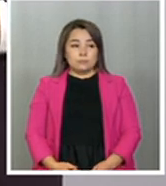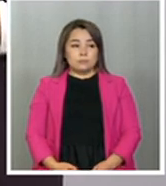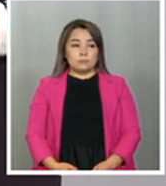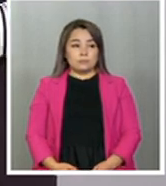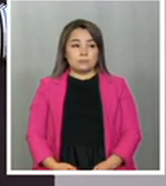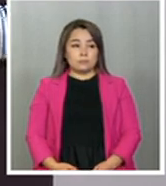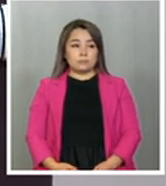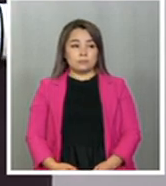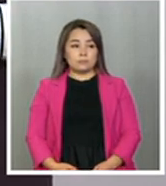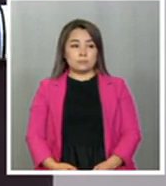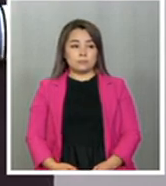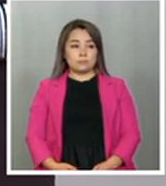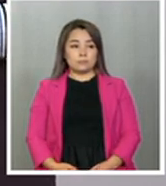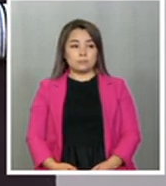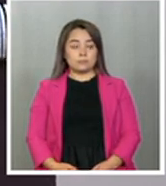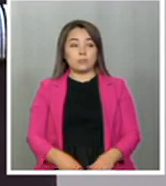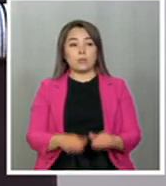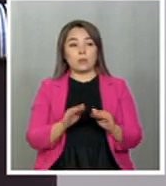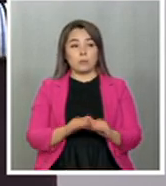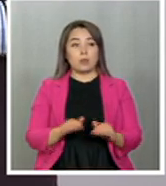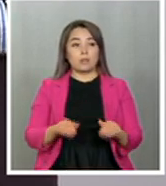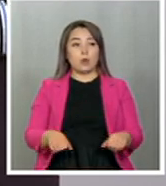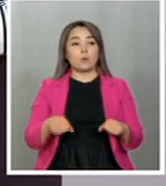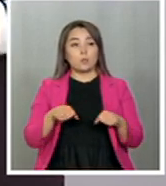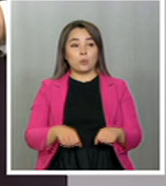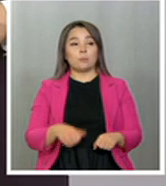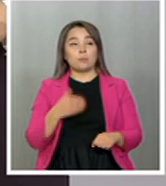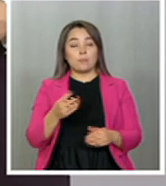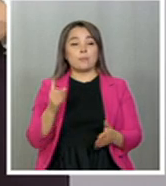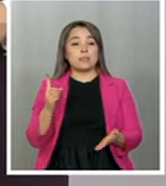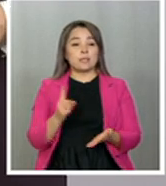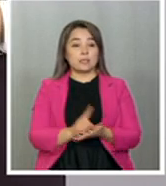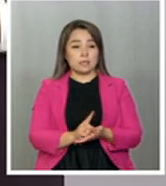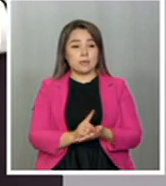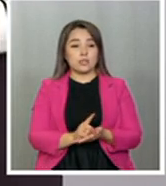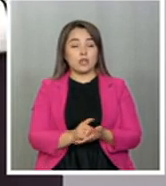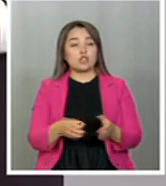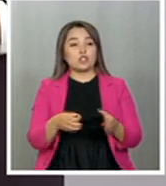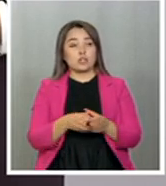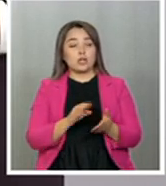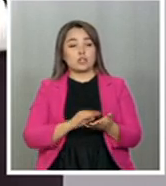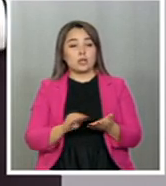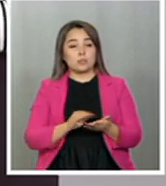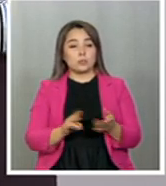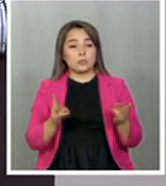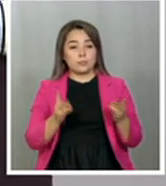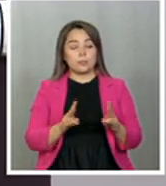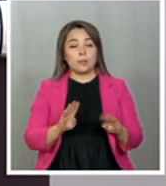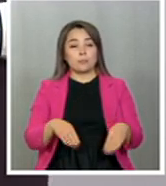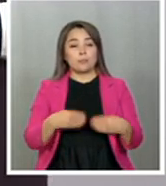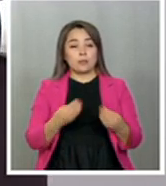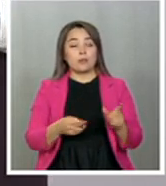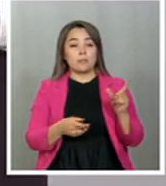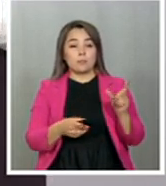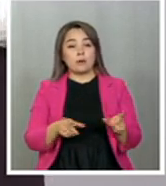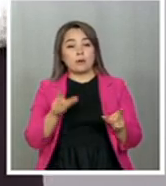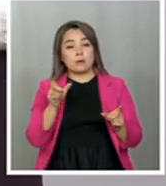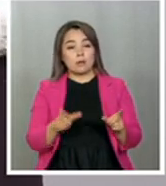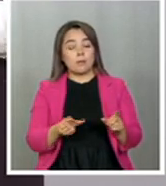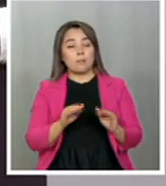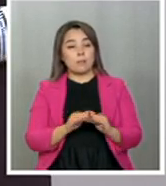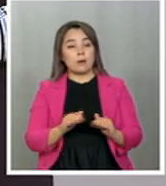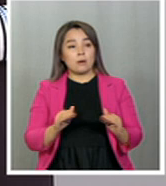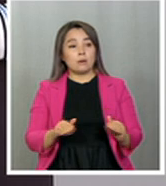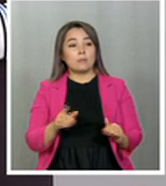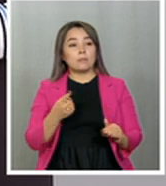Екінші тапсырма. Бала құқықтары мен міндеттерін жіктеп жазыңыз. Берілген бағандарға баланың